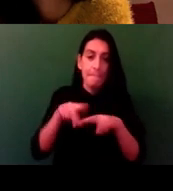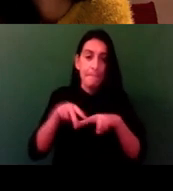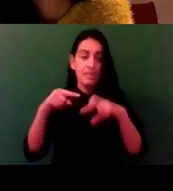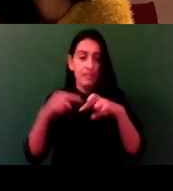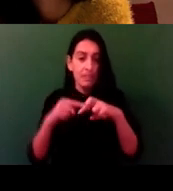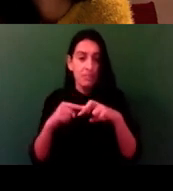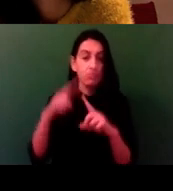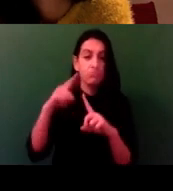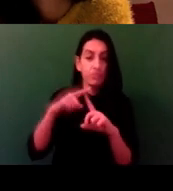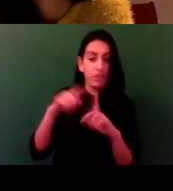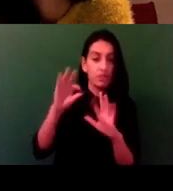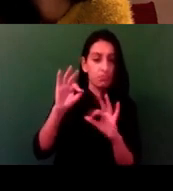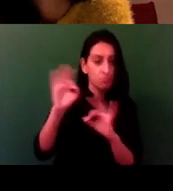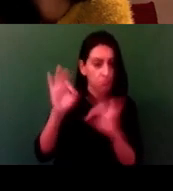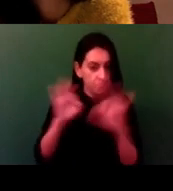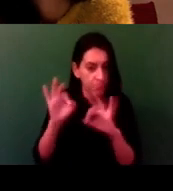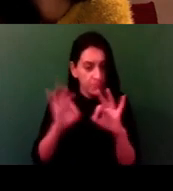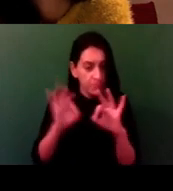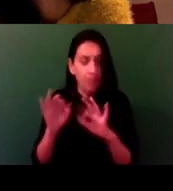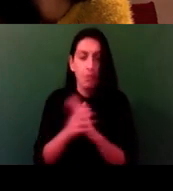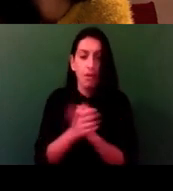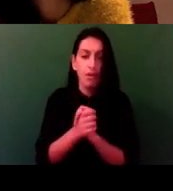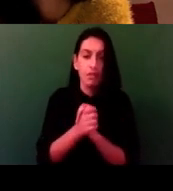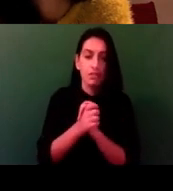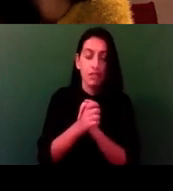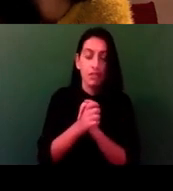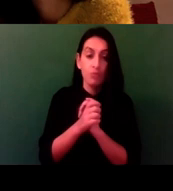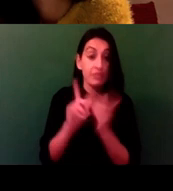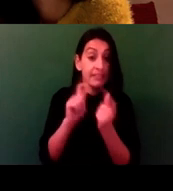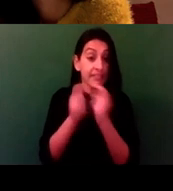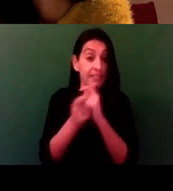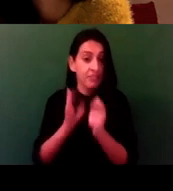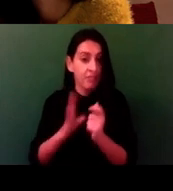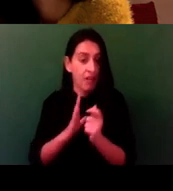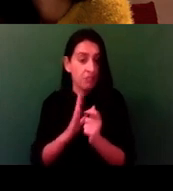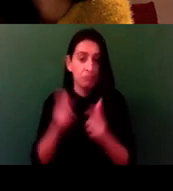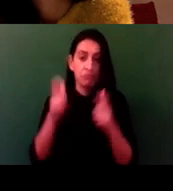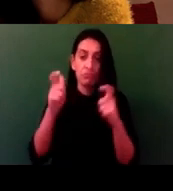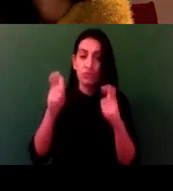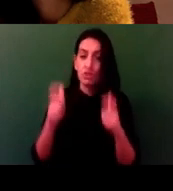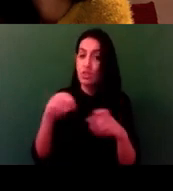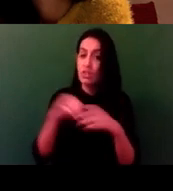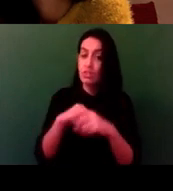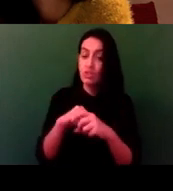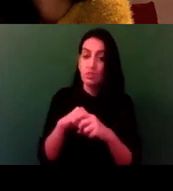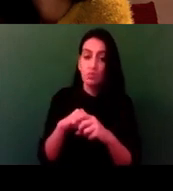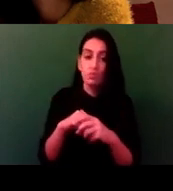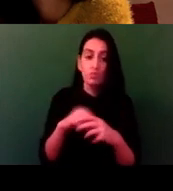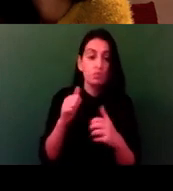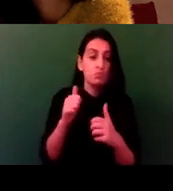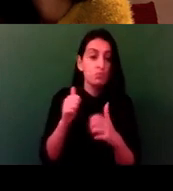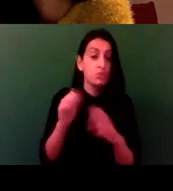bir eğilim var. Bunu kentsel tasarım ölçeğinde de yarışmalarda da böyle bir